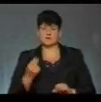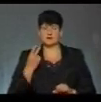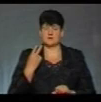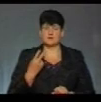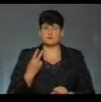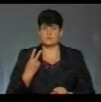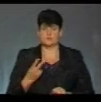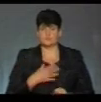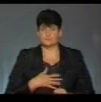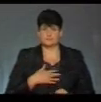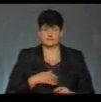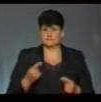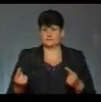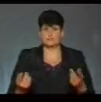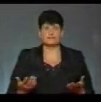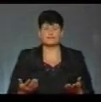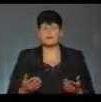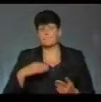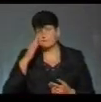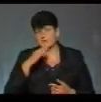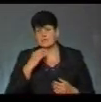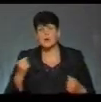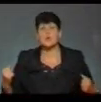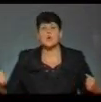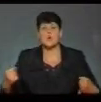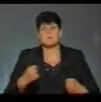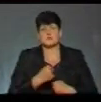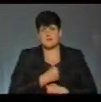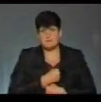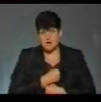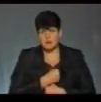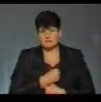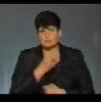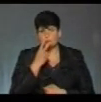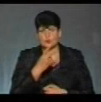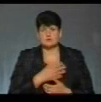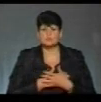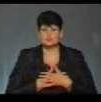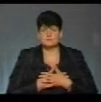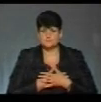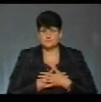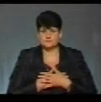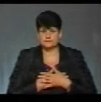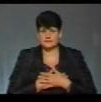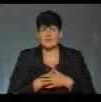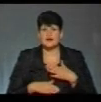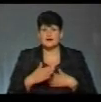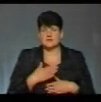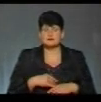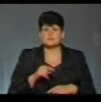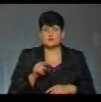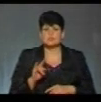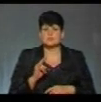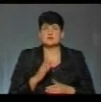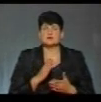емоціях. Батьки, перш за все, обнімають, проявляють любов, радість від того, що дитина